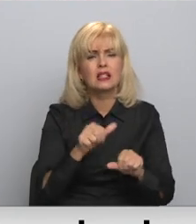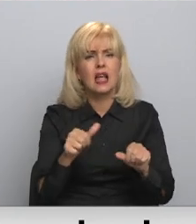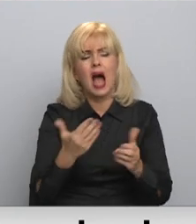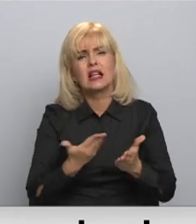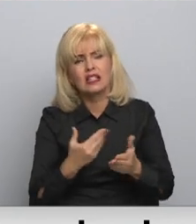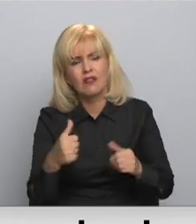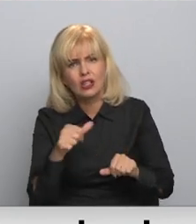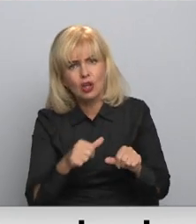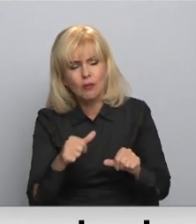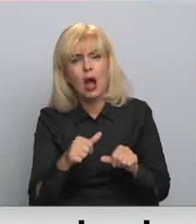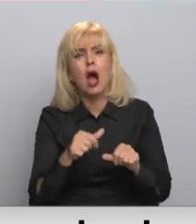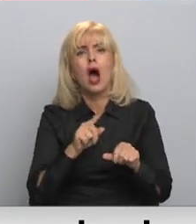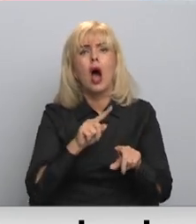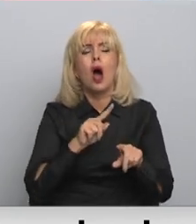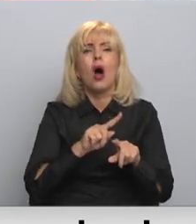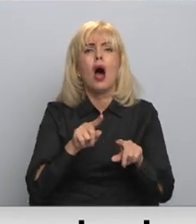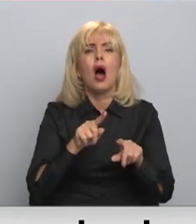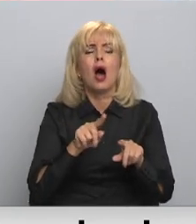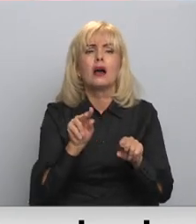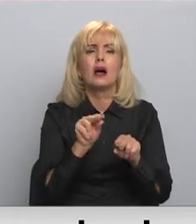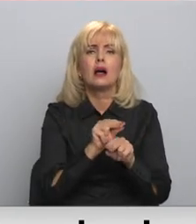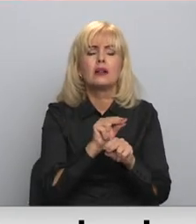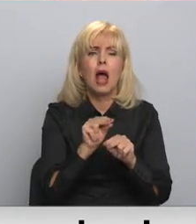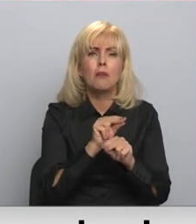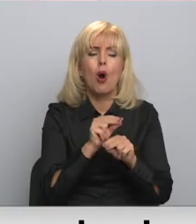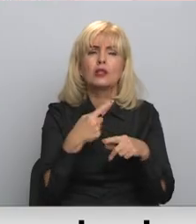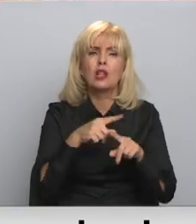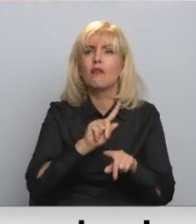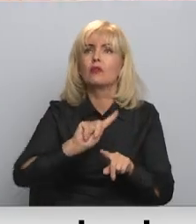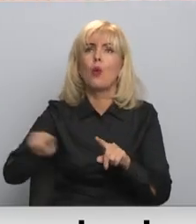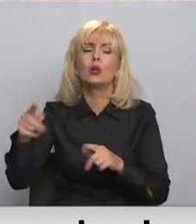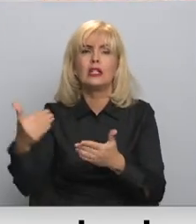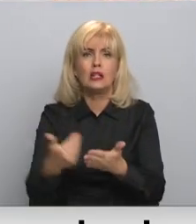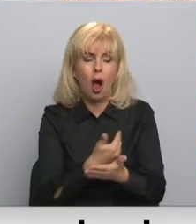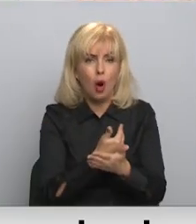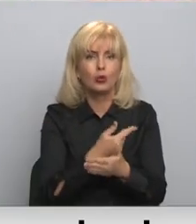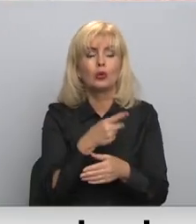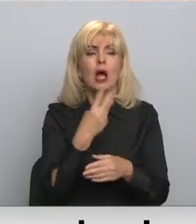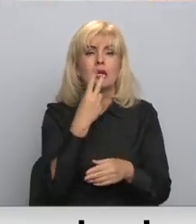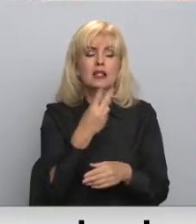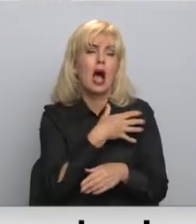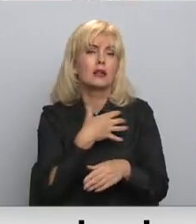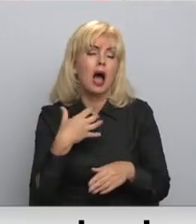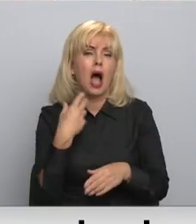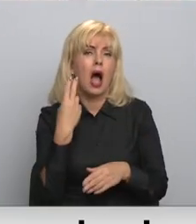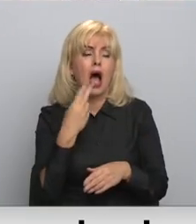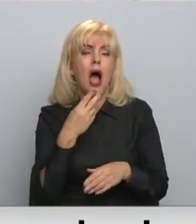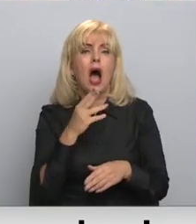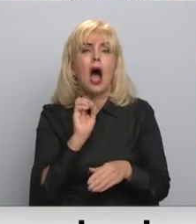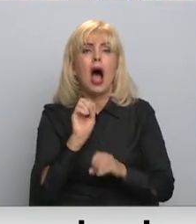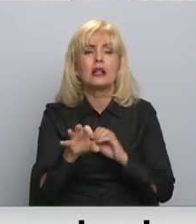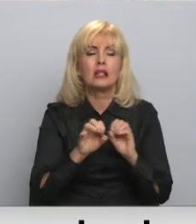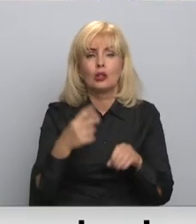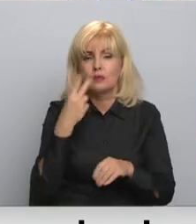sadzīves tehniku, nevis pirkt uzreiz jaunu, kā arī izdarīt spiedienu uz pašvaldību un atkritumu apsaimniekotāju, ja pie mājas nav